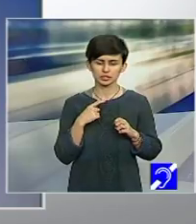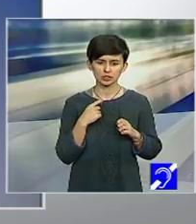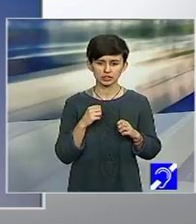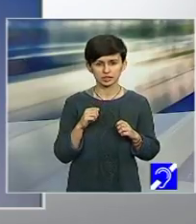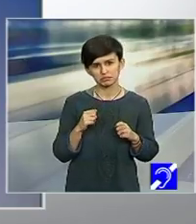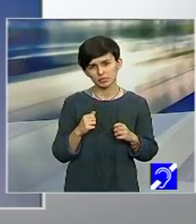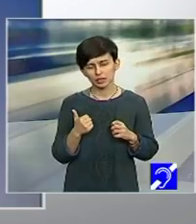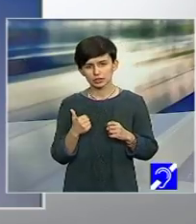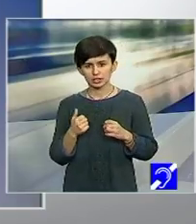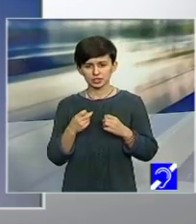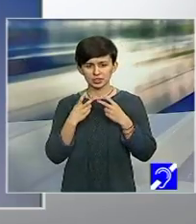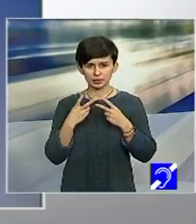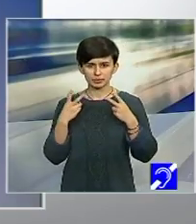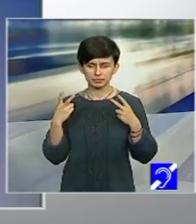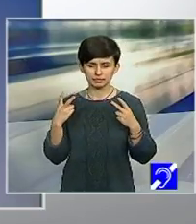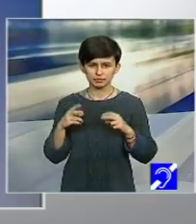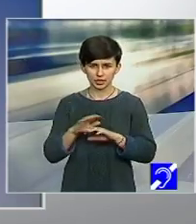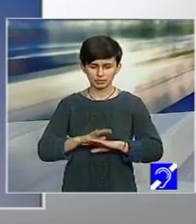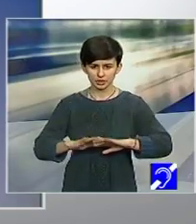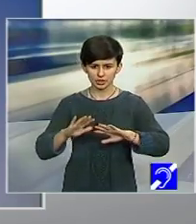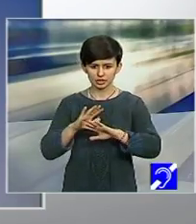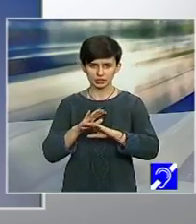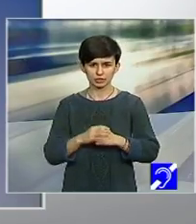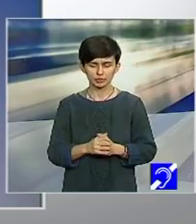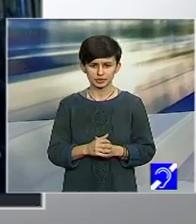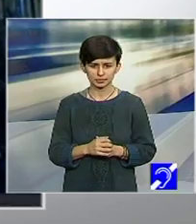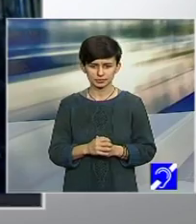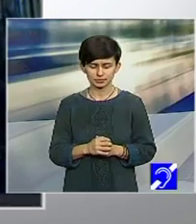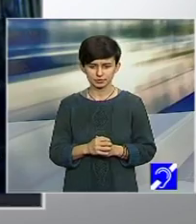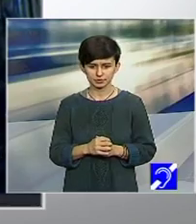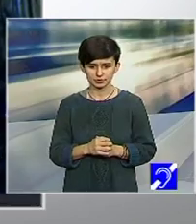dintre, dacă nu poate, chiar cel mai important din lume de acest gen?